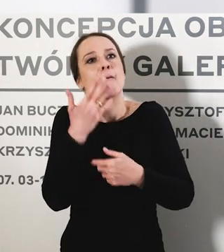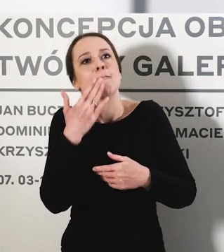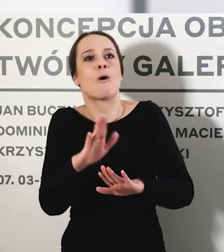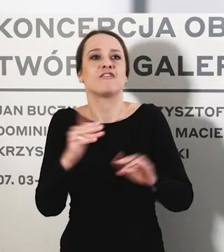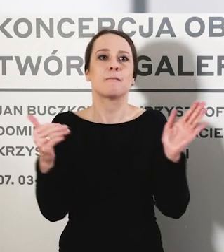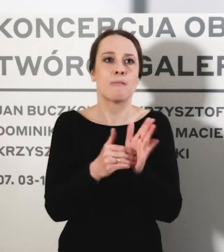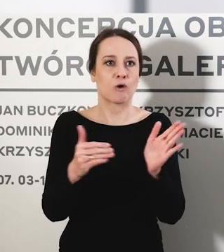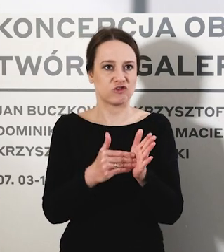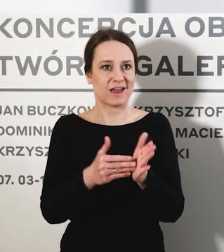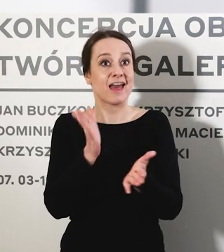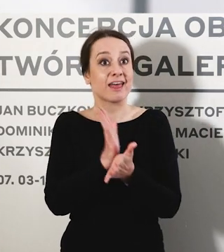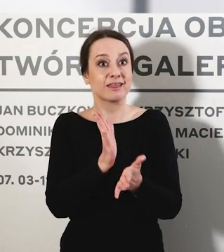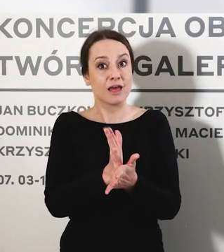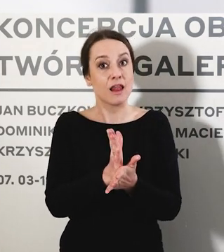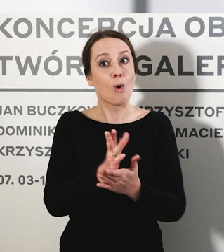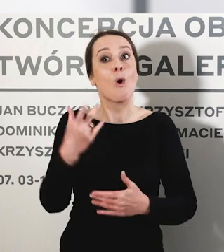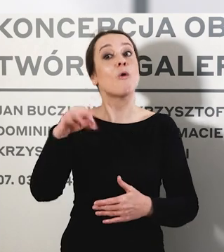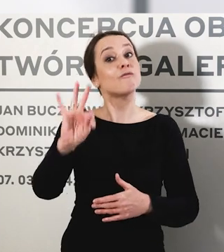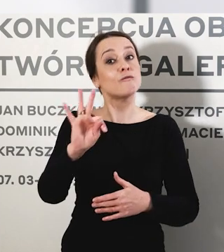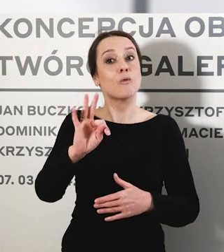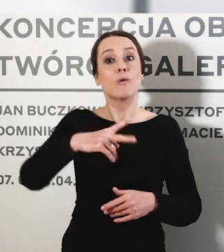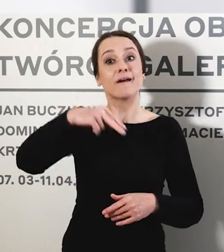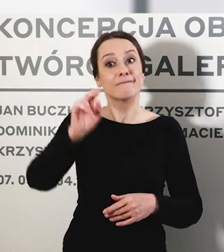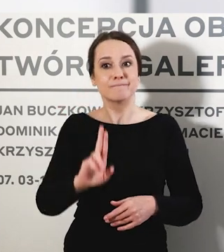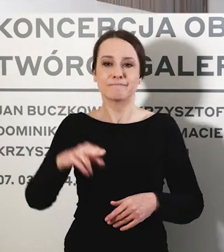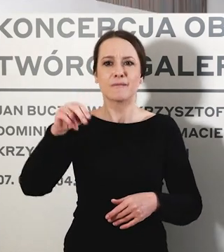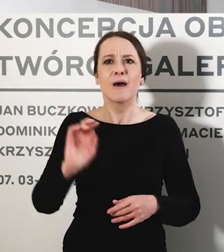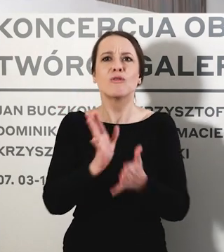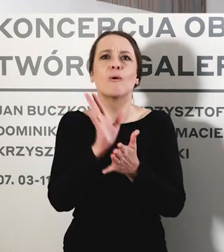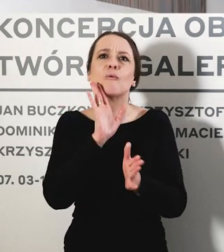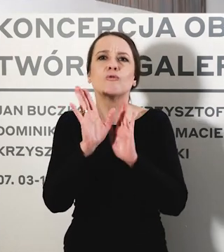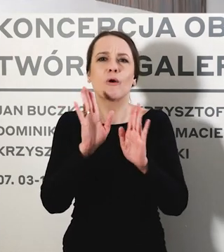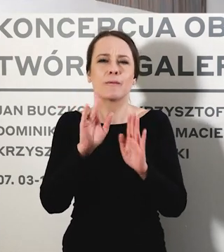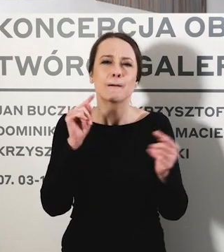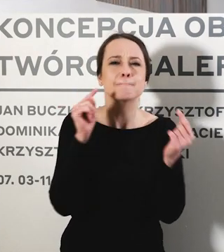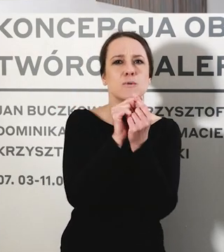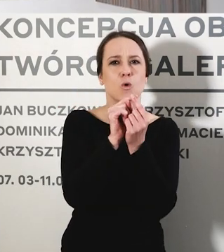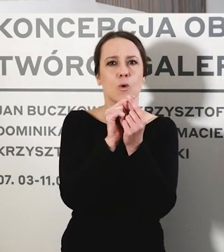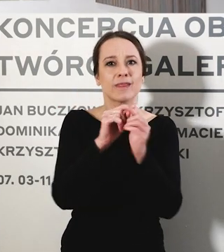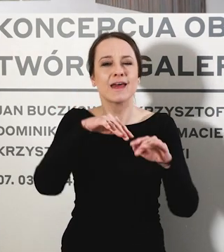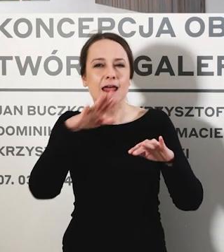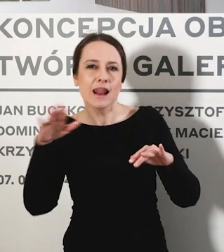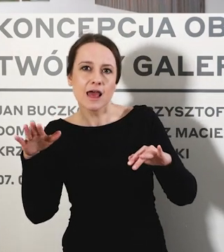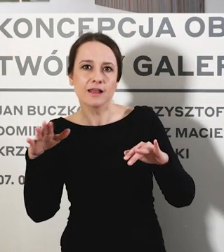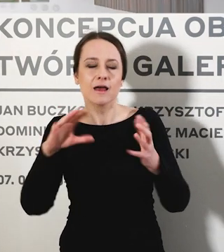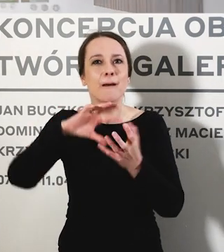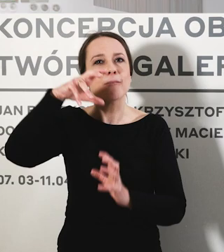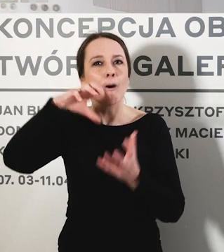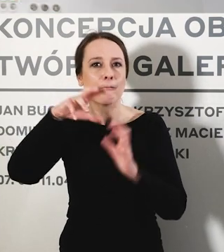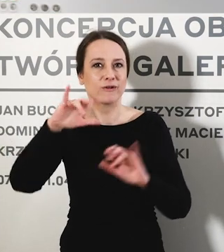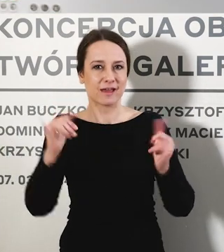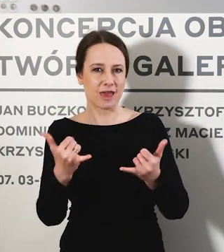tylko w sposób płynny ich gest malarski wyznaczać punkty rytmu proporcji niuans